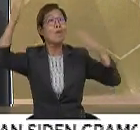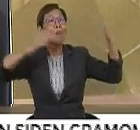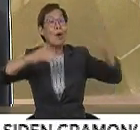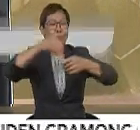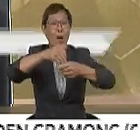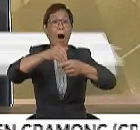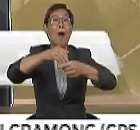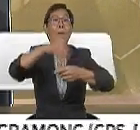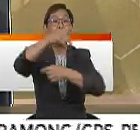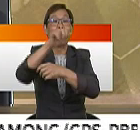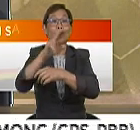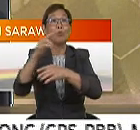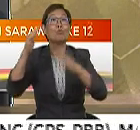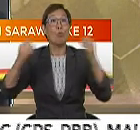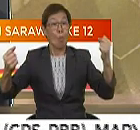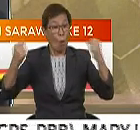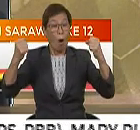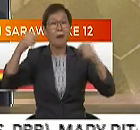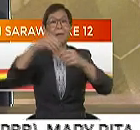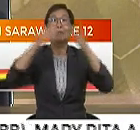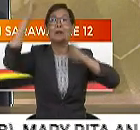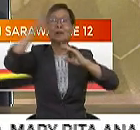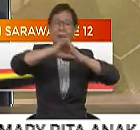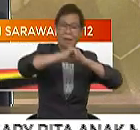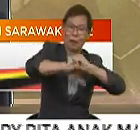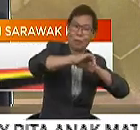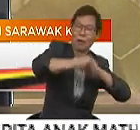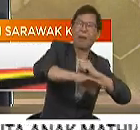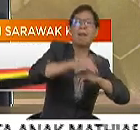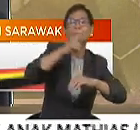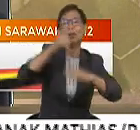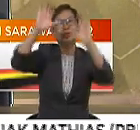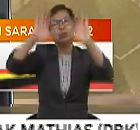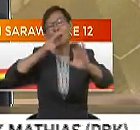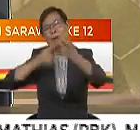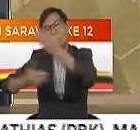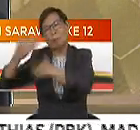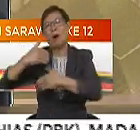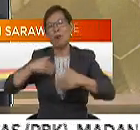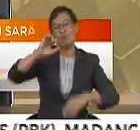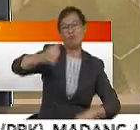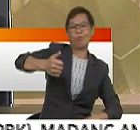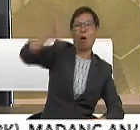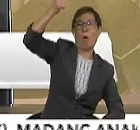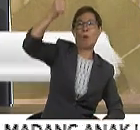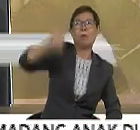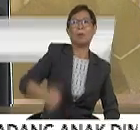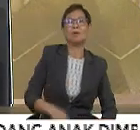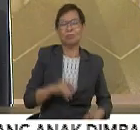Tetapi pada masa itu juga kempen secara tradisional masih diutamakan.